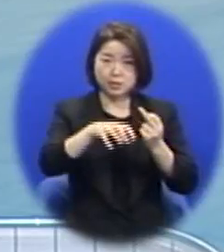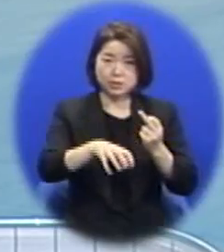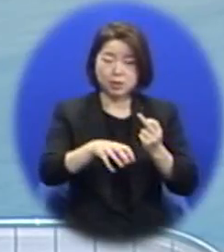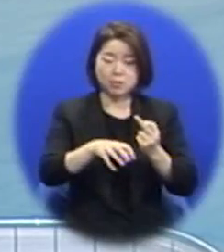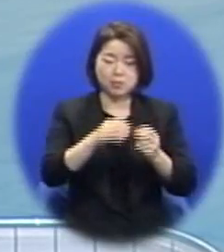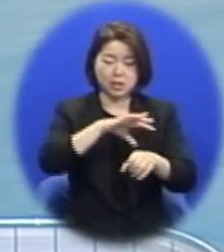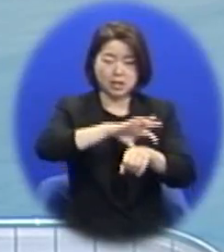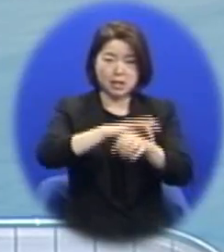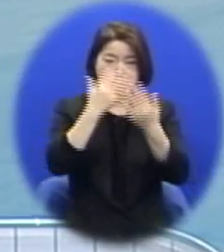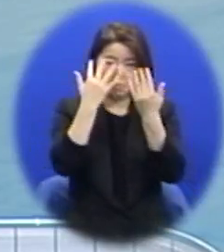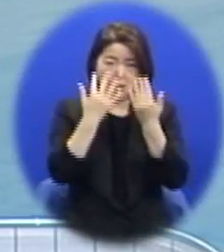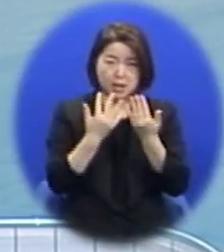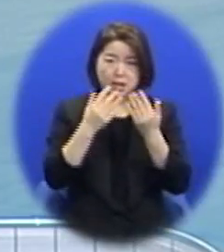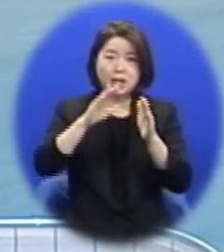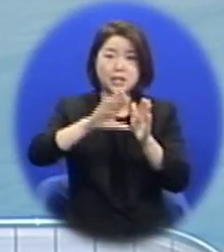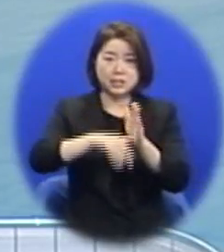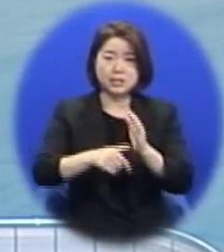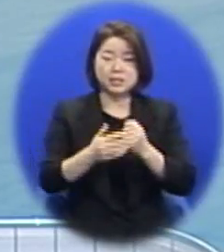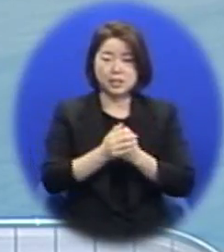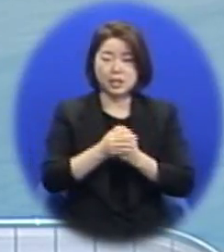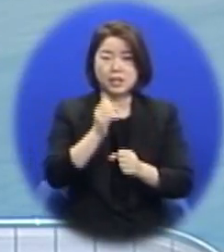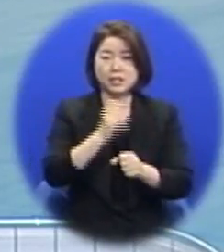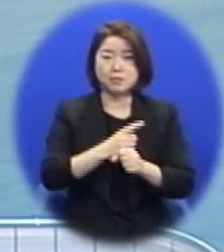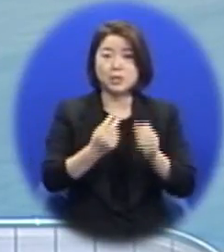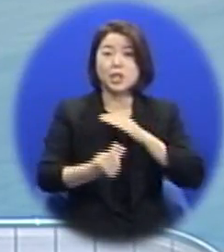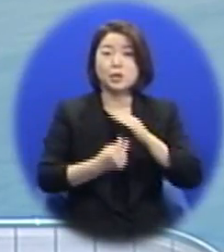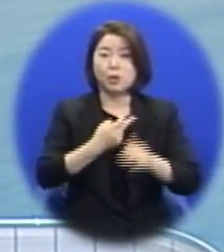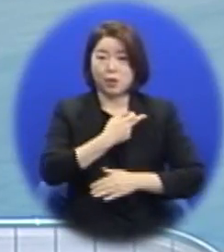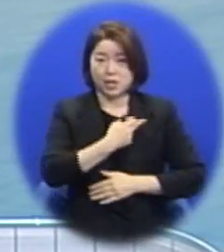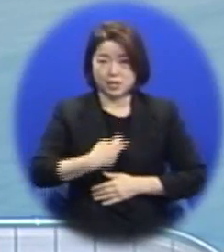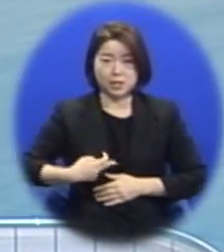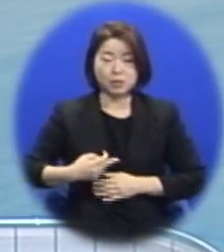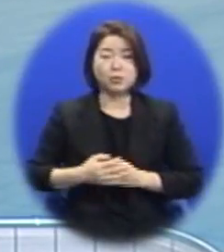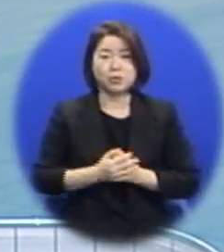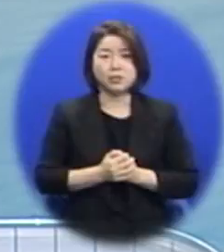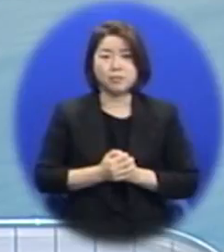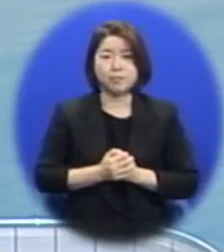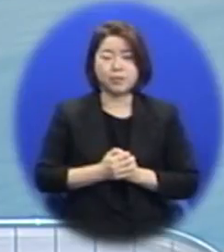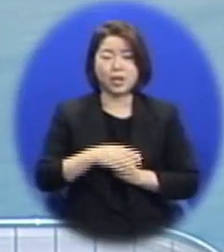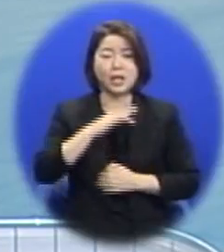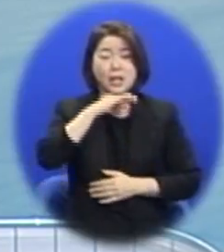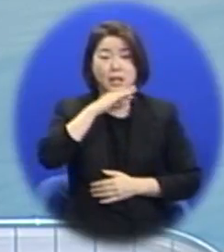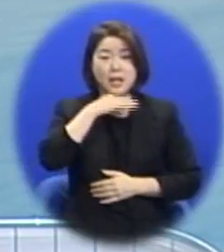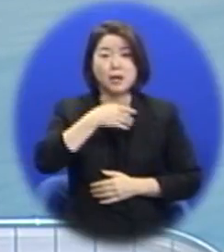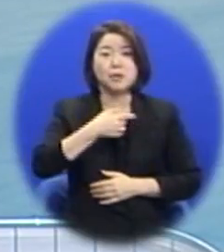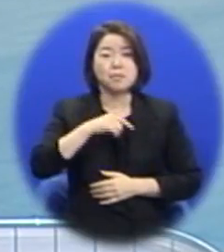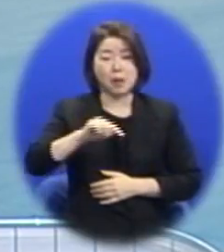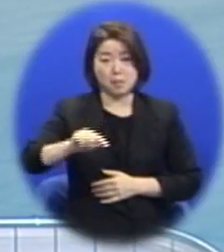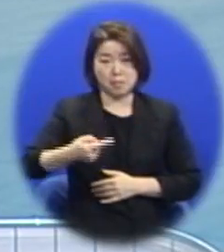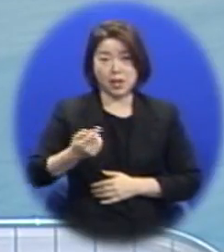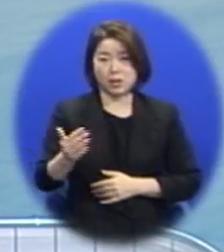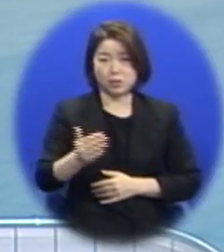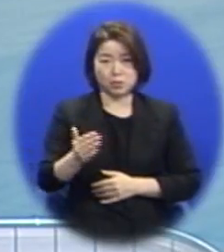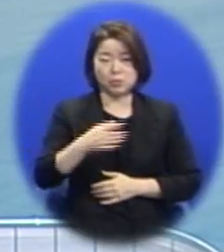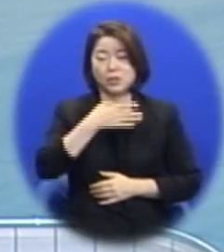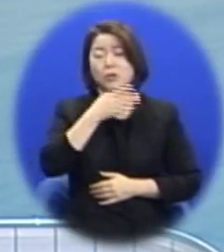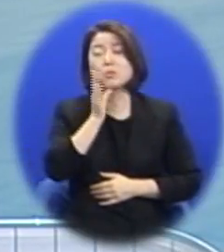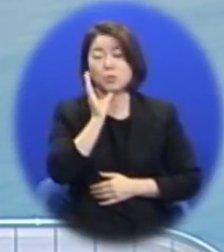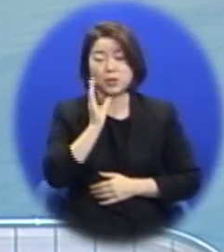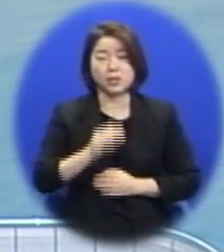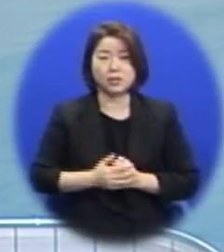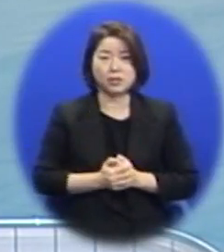감옥에 갇혀 있는데, 이미 요한 사도는 100세가 가까운 노령이고 그리고